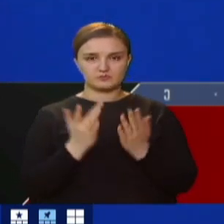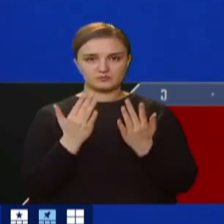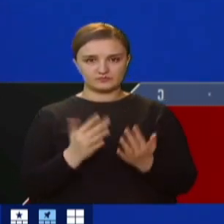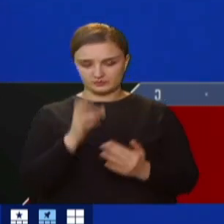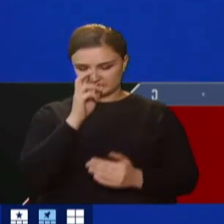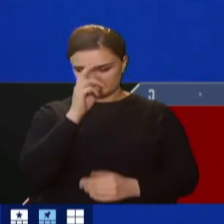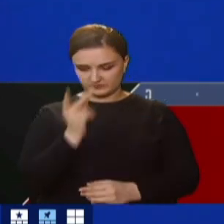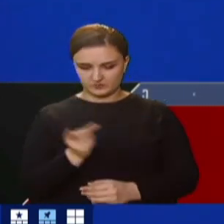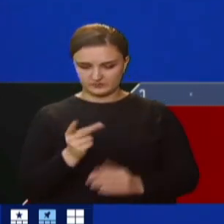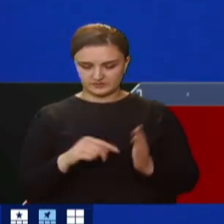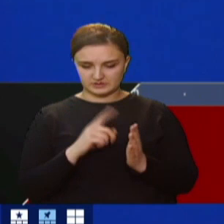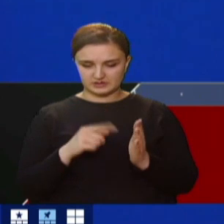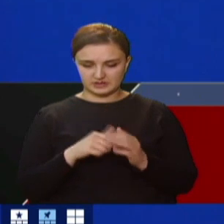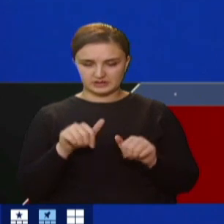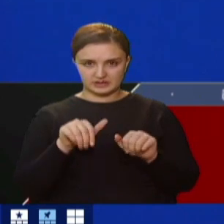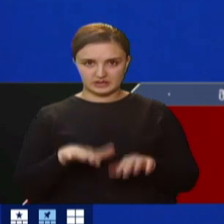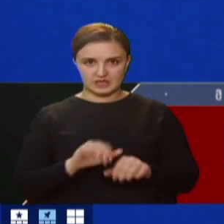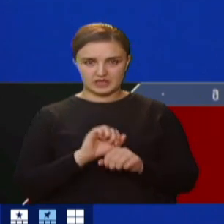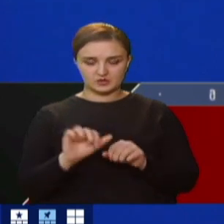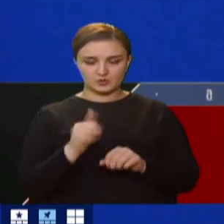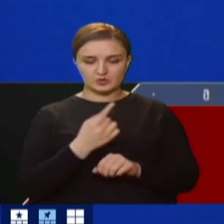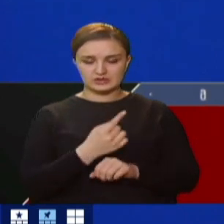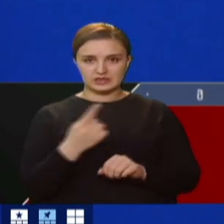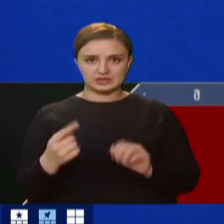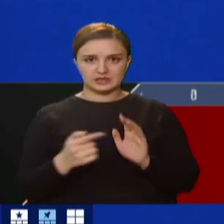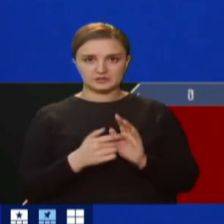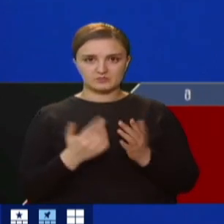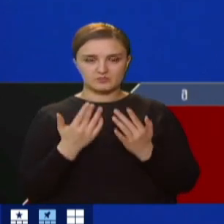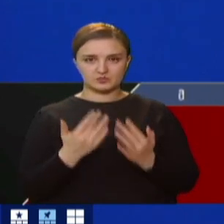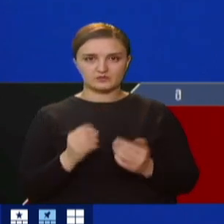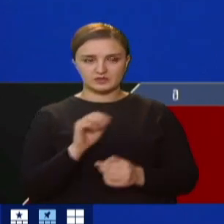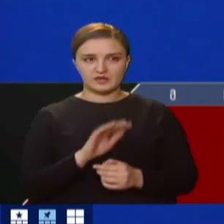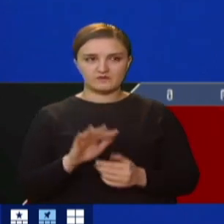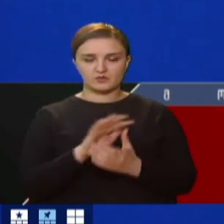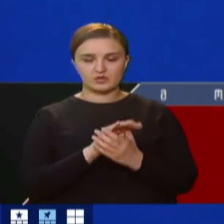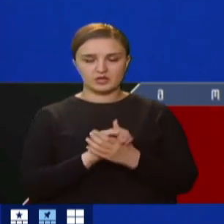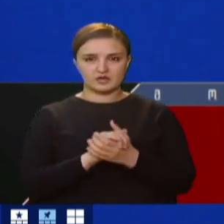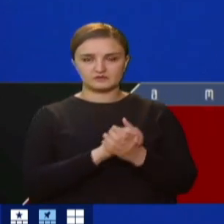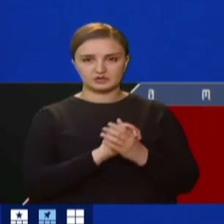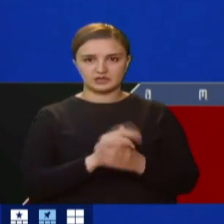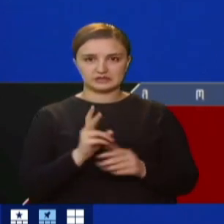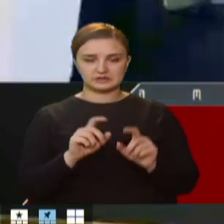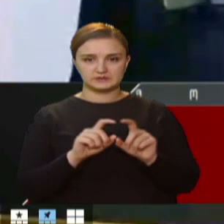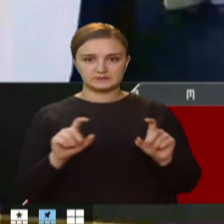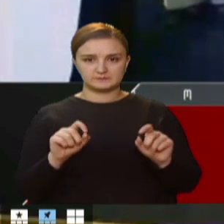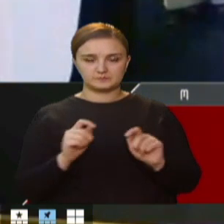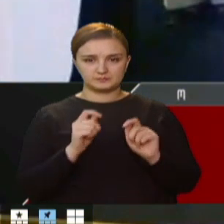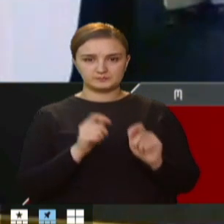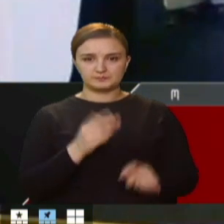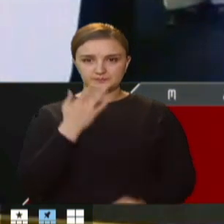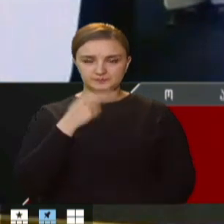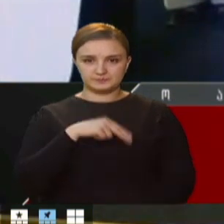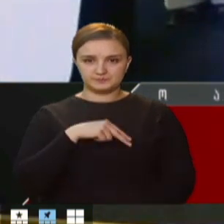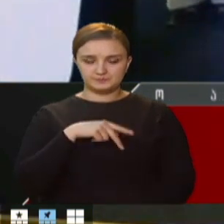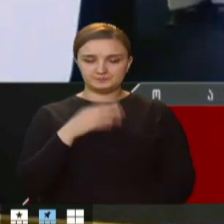ამ ორი საკითხის გადაჭრას, როგორც ერთ-ერთ პირობად ევროკავშირის კანდიდატობის მინიჭებისა. Miriam Lexmani,